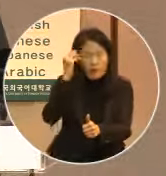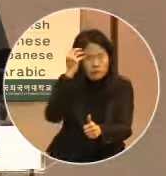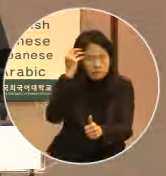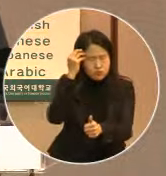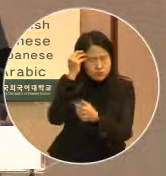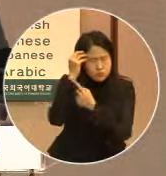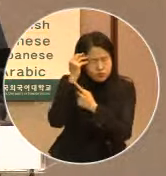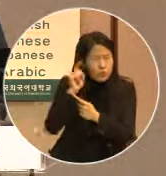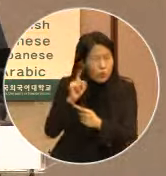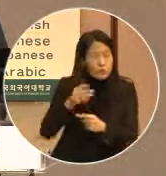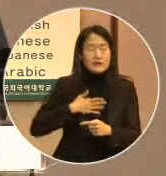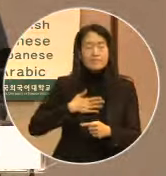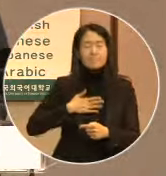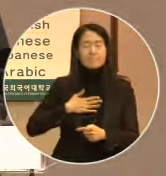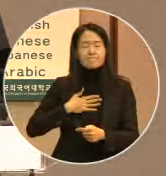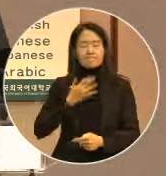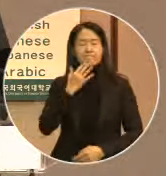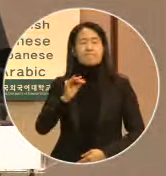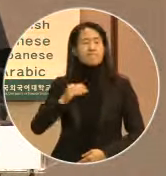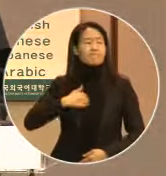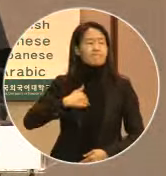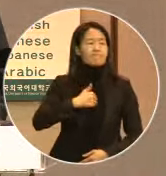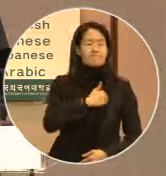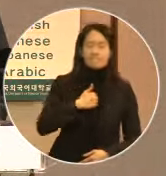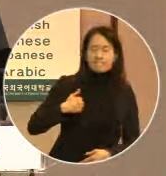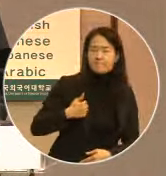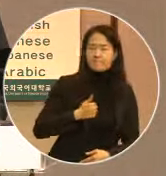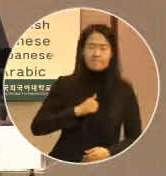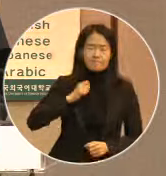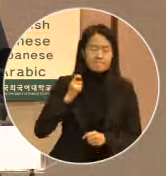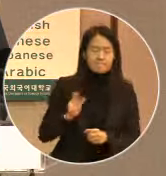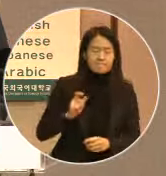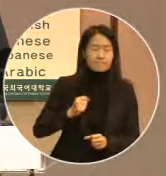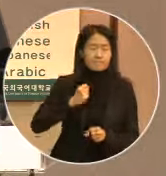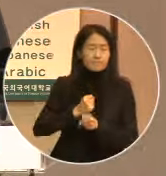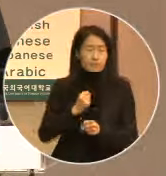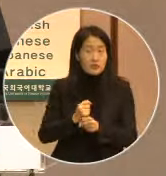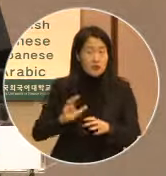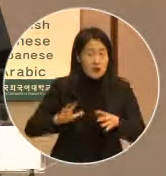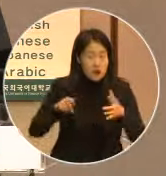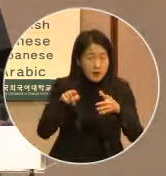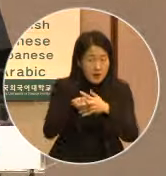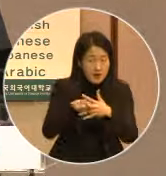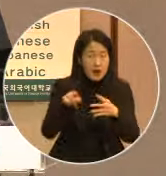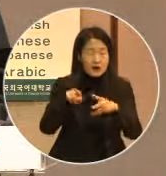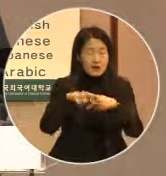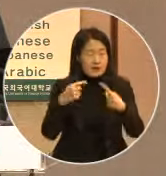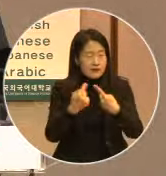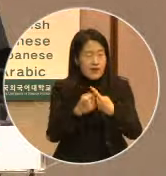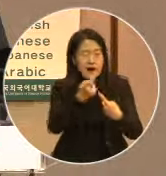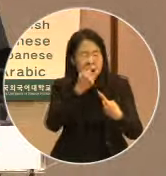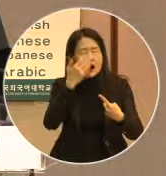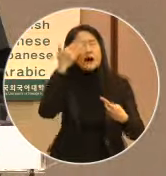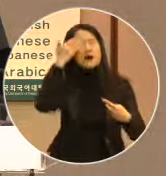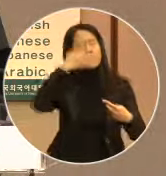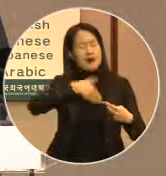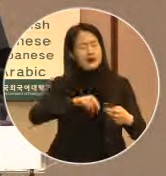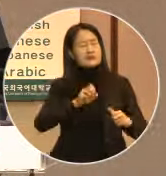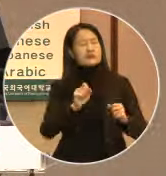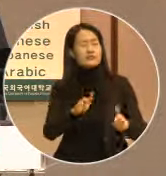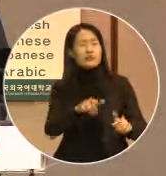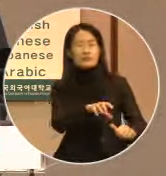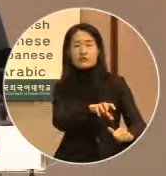시련을 자신을 더욱 단련하고 세계를 더욱 깊이 이해하는 학습의 기회로 삼으십시오.